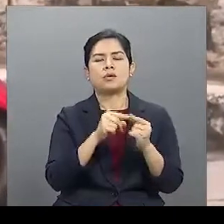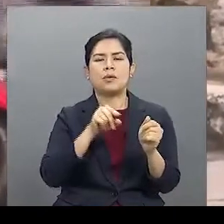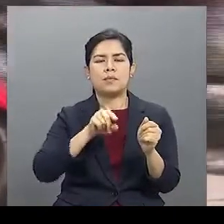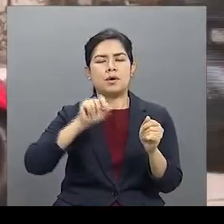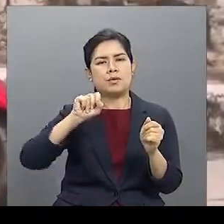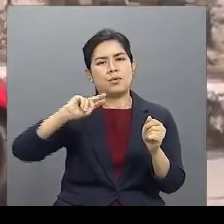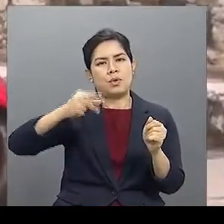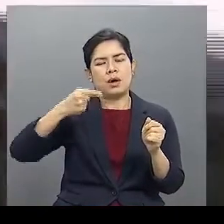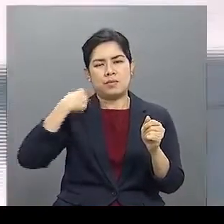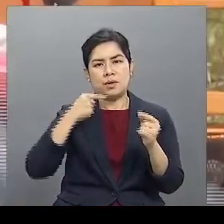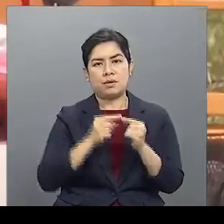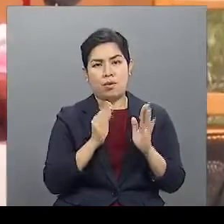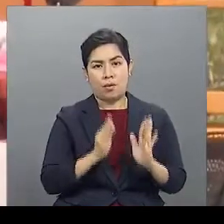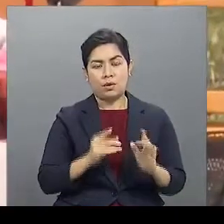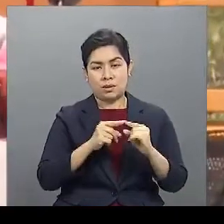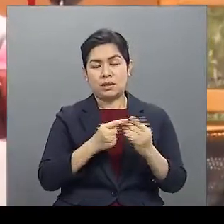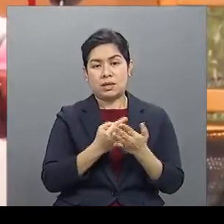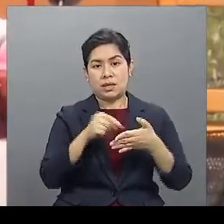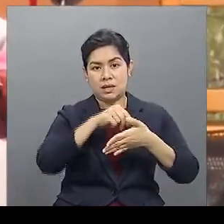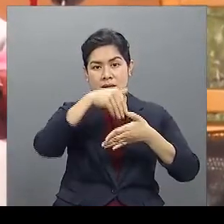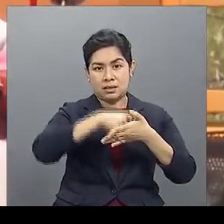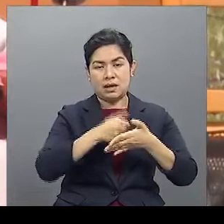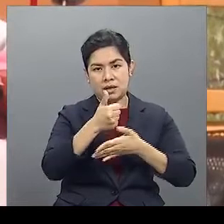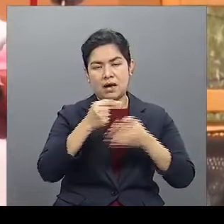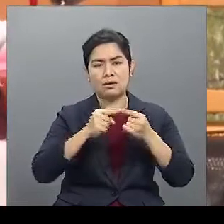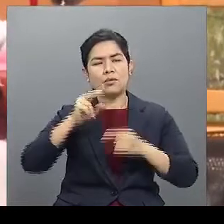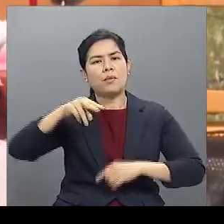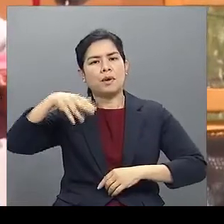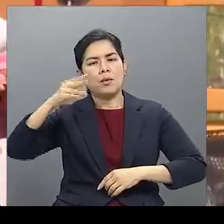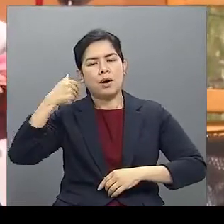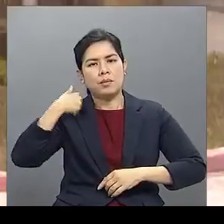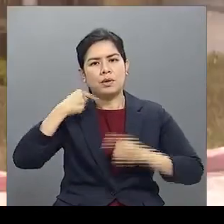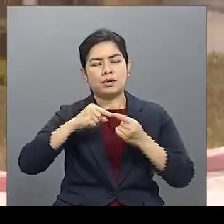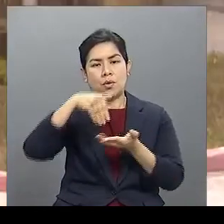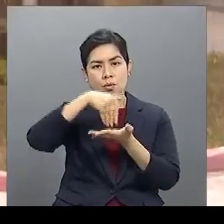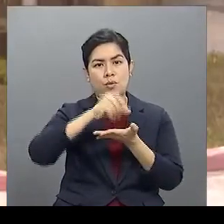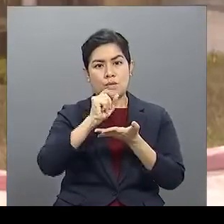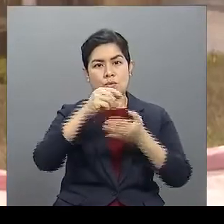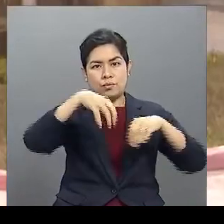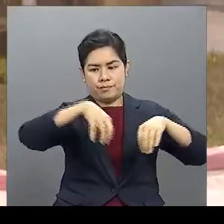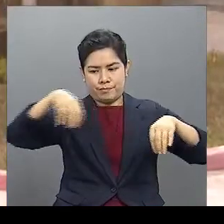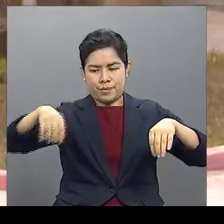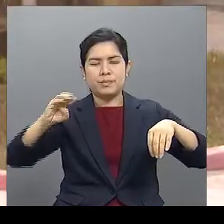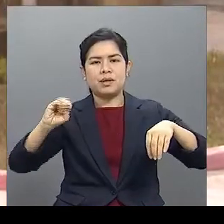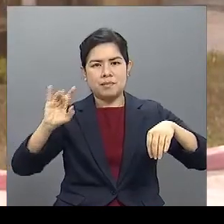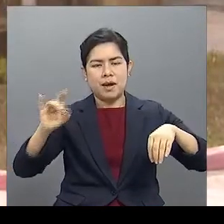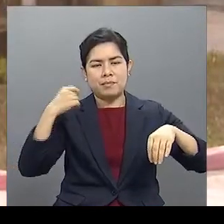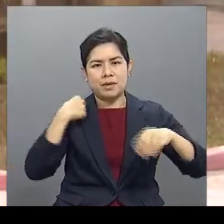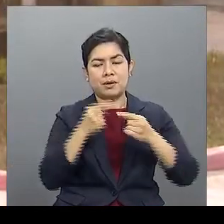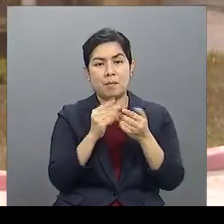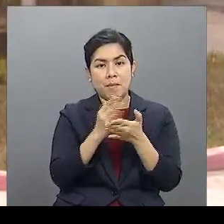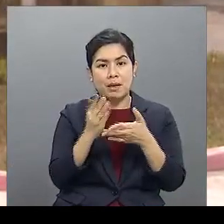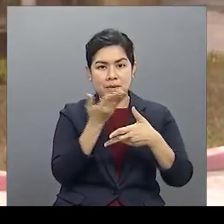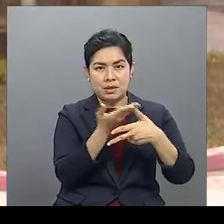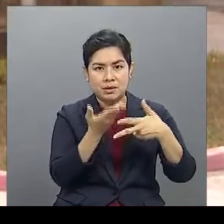น 28,639 คนมีหน่วยเลือกตั้งจำนวน48หน่วยแบ่งเป็น3เขตเลือกตั้งสามารถเลือกนายกเท